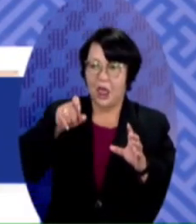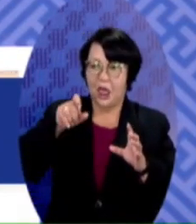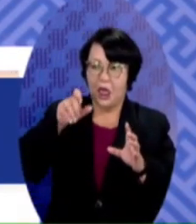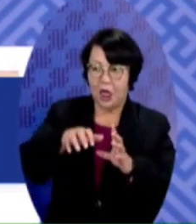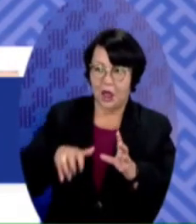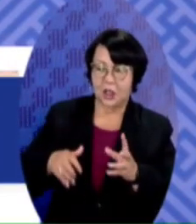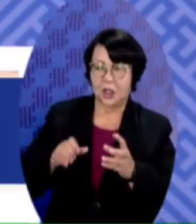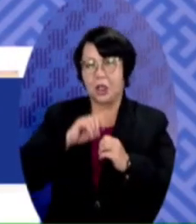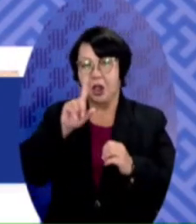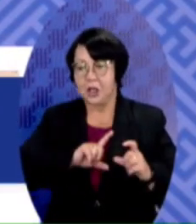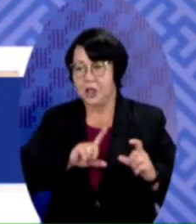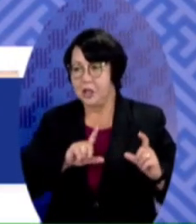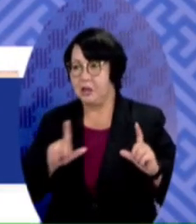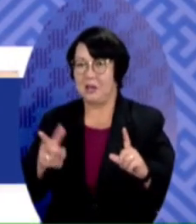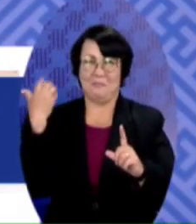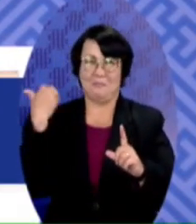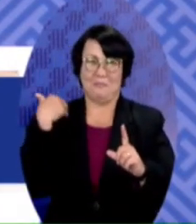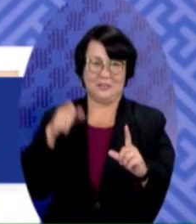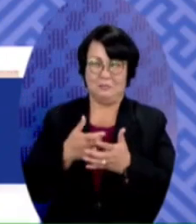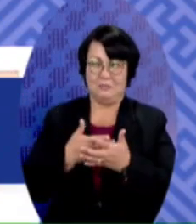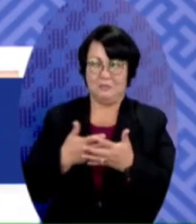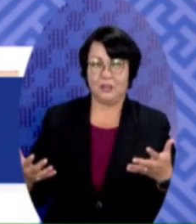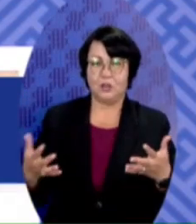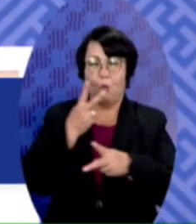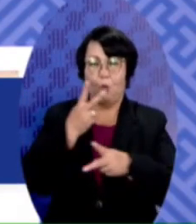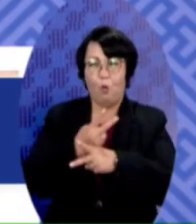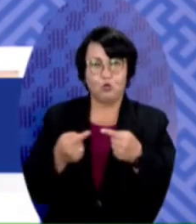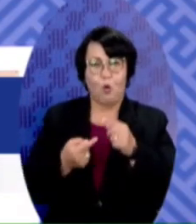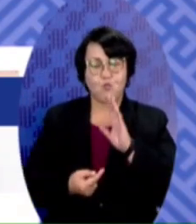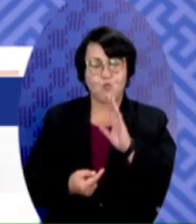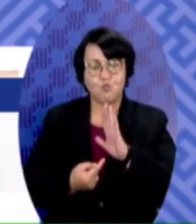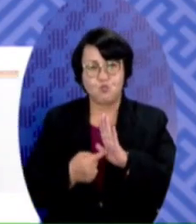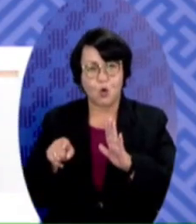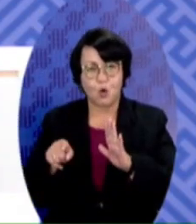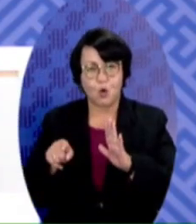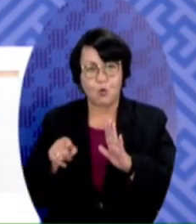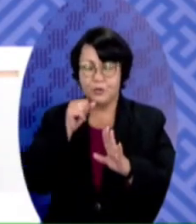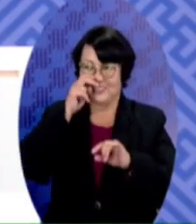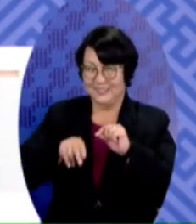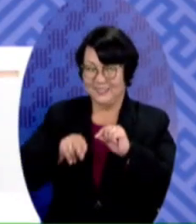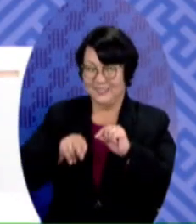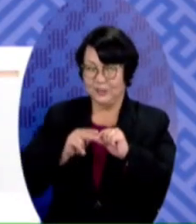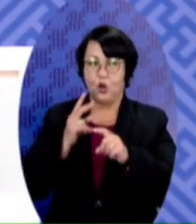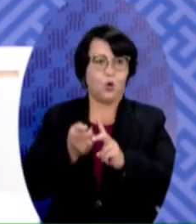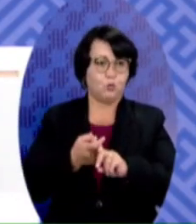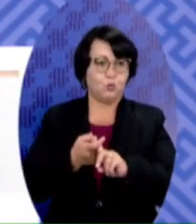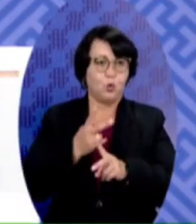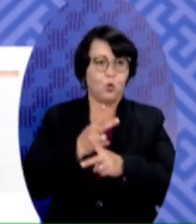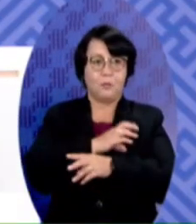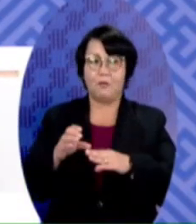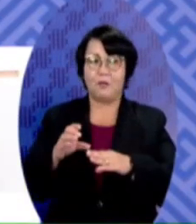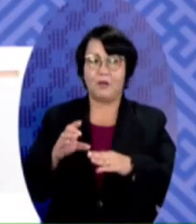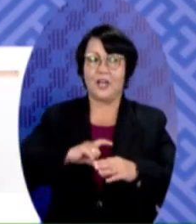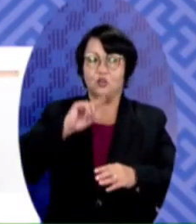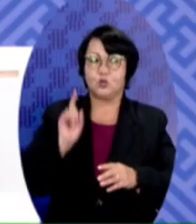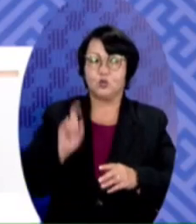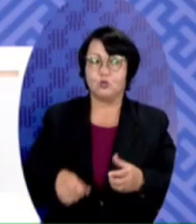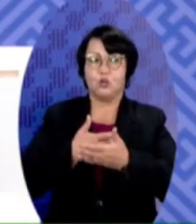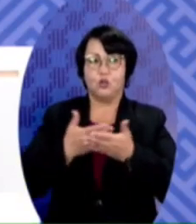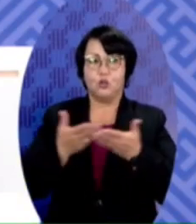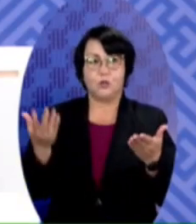материал, тэрний үндэслэл одоо хууль зөрчсөн хэсгийг шалгах, мөн холбогдох хууль хяналтын байгууллагууд эдгээр лиценз олголтонд